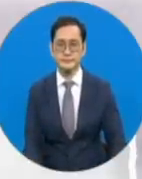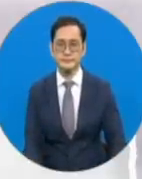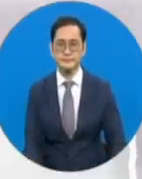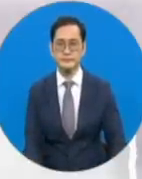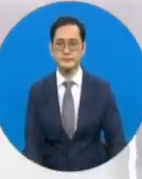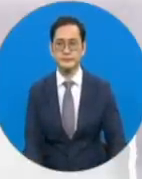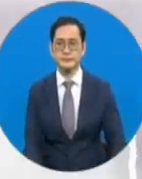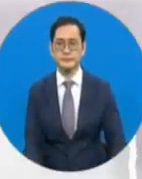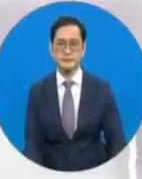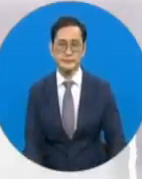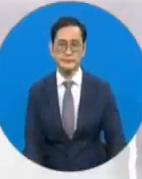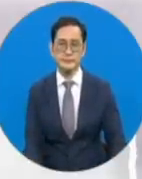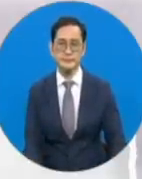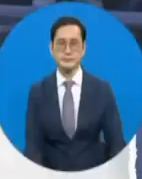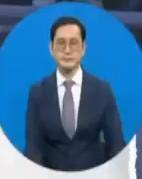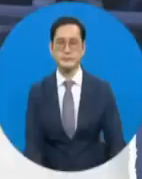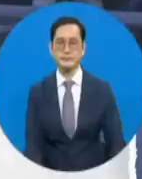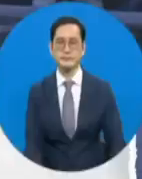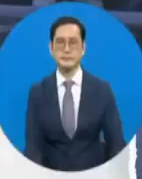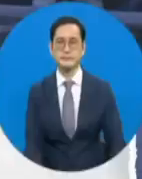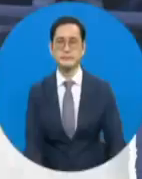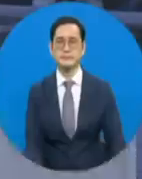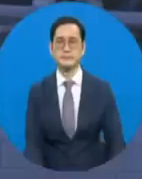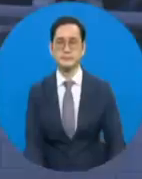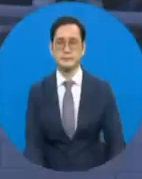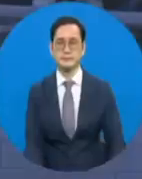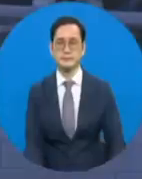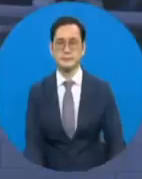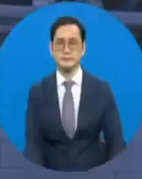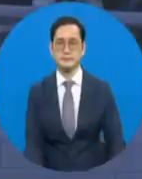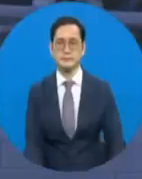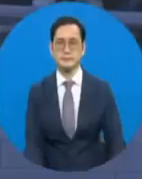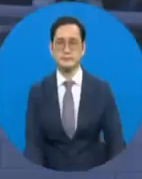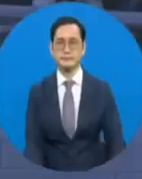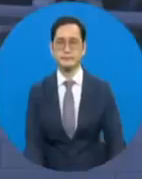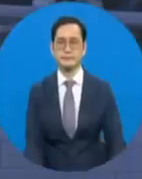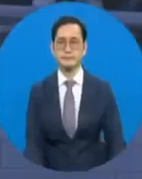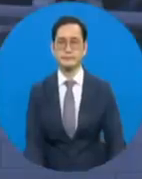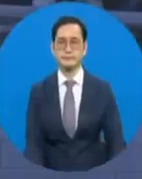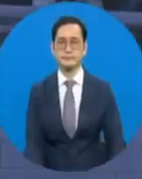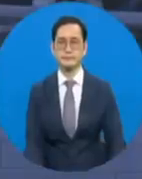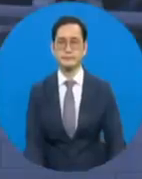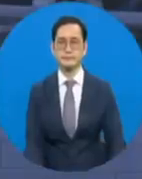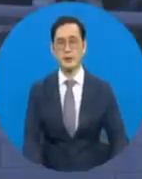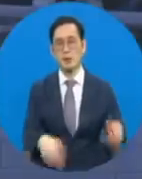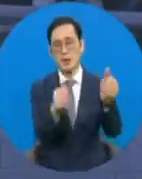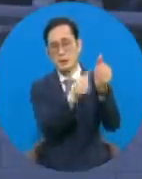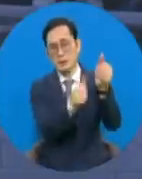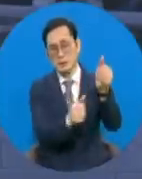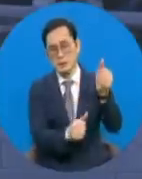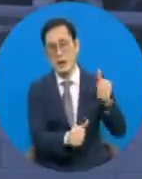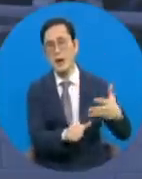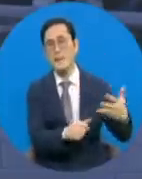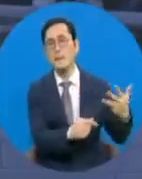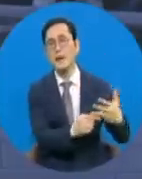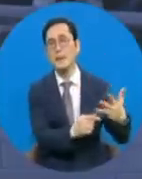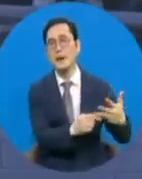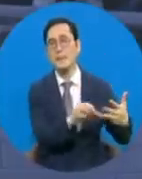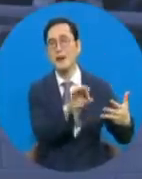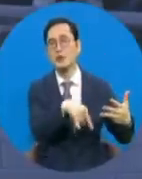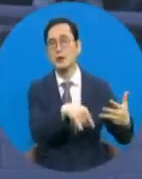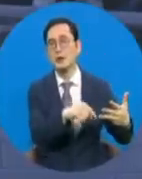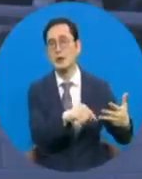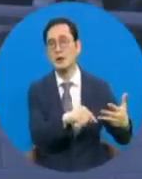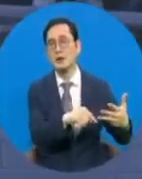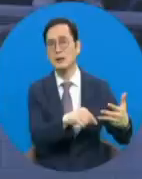네, 지금 마시는 게 이런 내용입니다. 공식 서열 의전 서열 8위의 유력